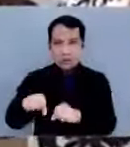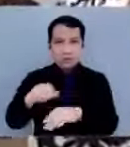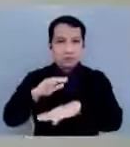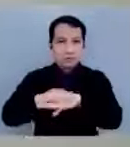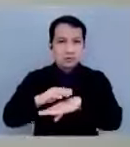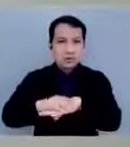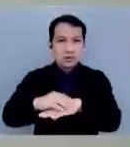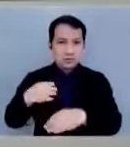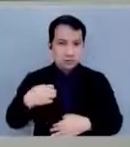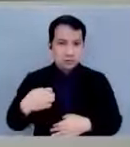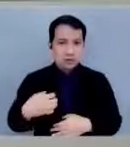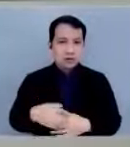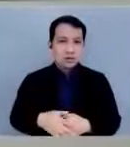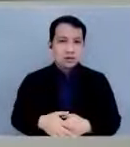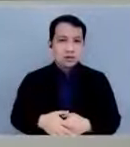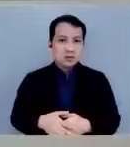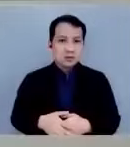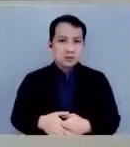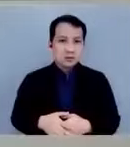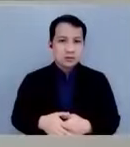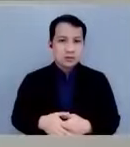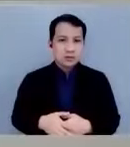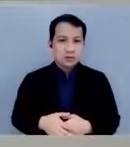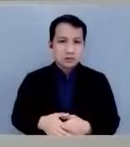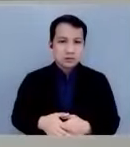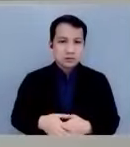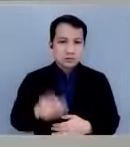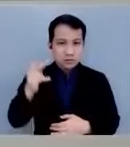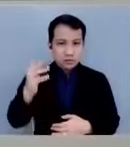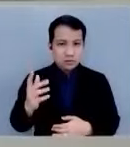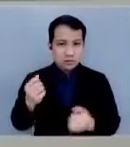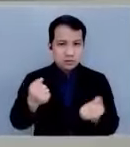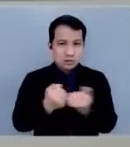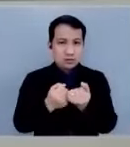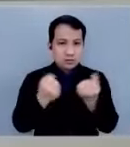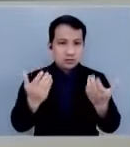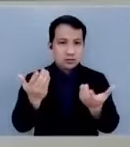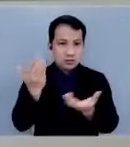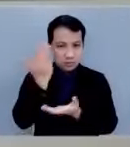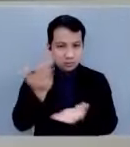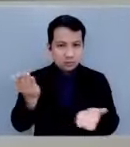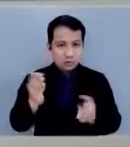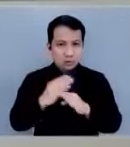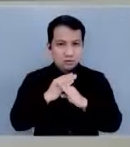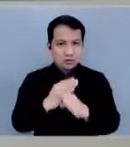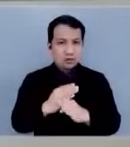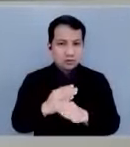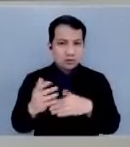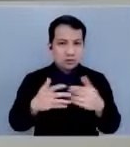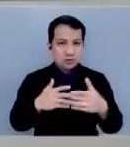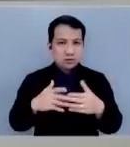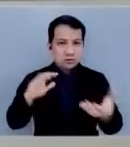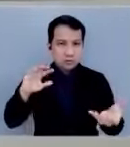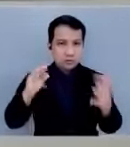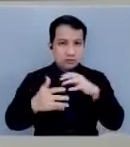pulisya. Si Pastor Quiboloy naman is maraming mga supporters, so iwasan natin dito ng baka